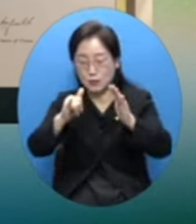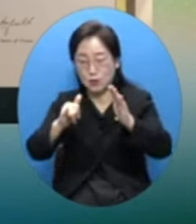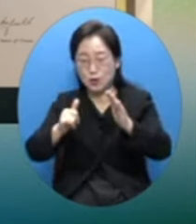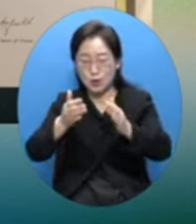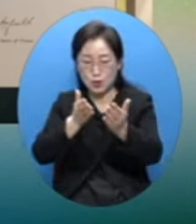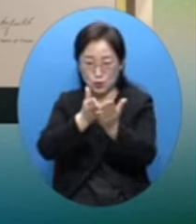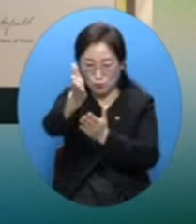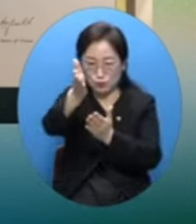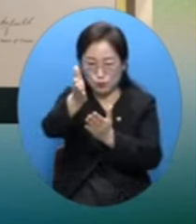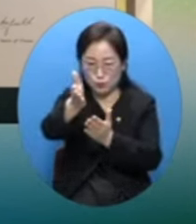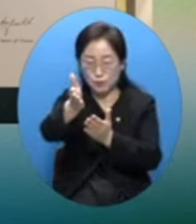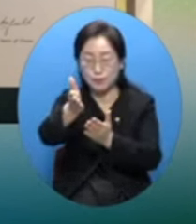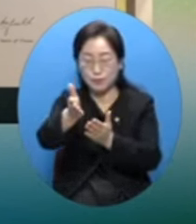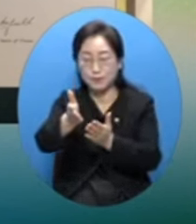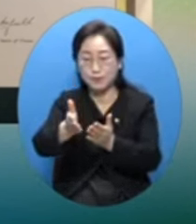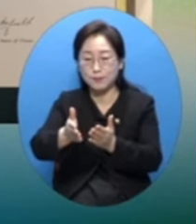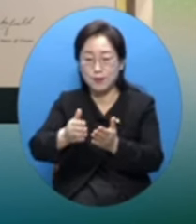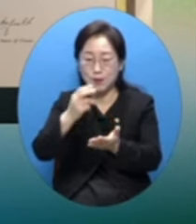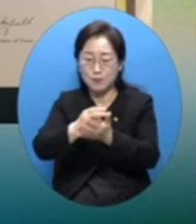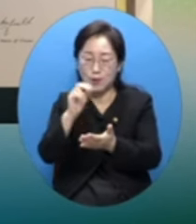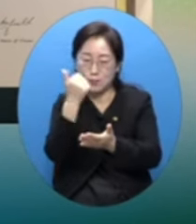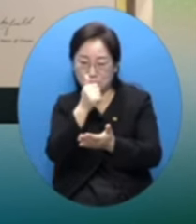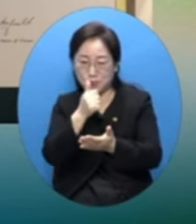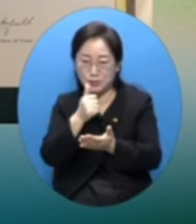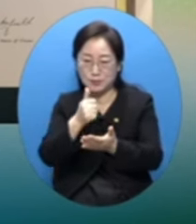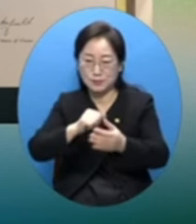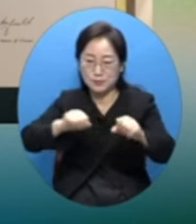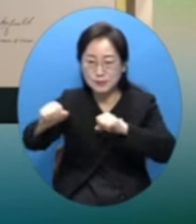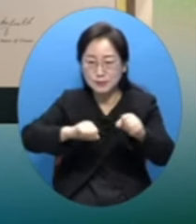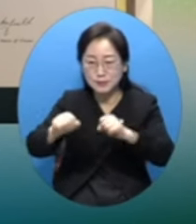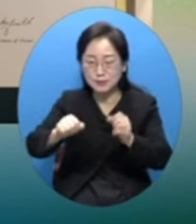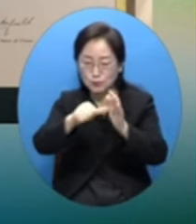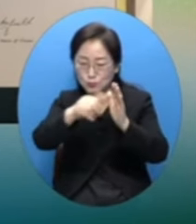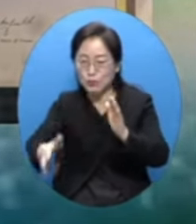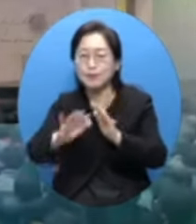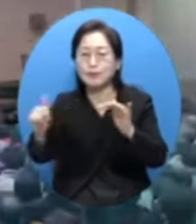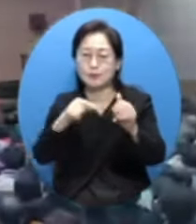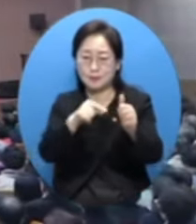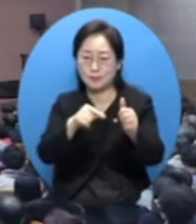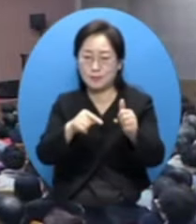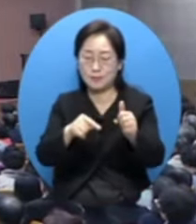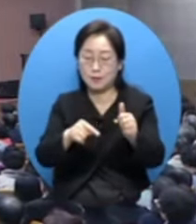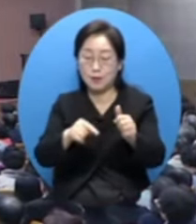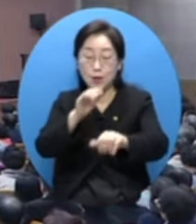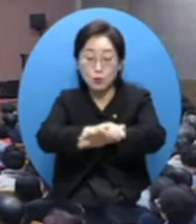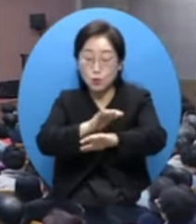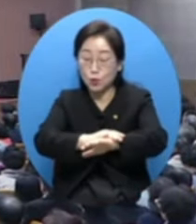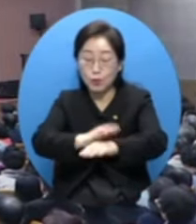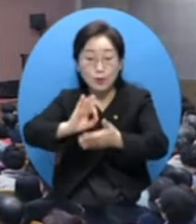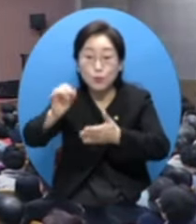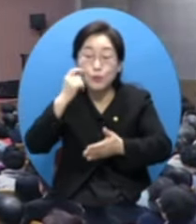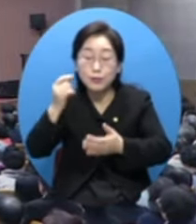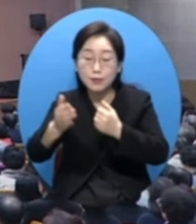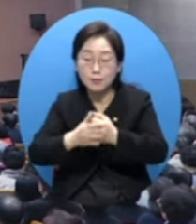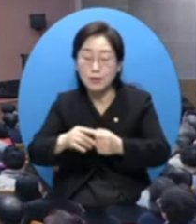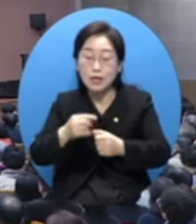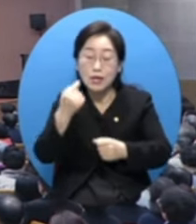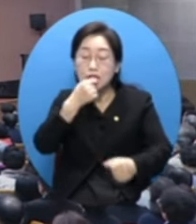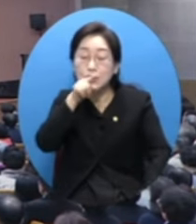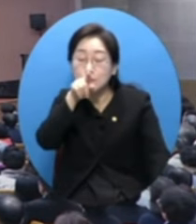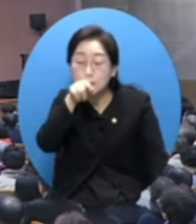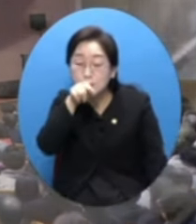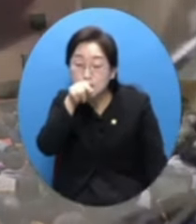달라스와 포스 워스에서 활동하는 그런 점의 인사가 됐습니다 손을 쓸 수 없었던 그런 입에 도구를 물고 키보드를